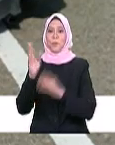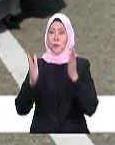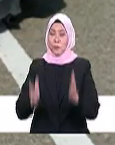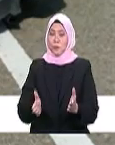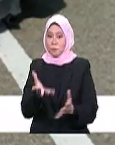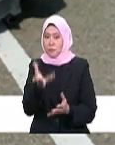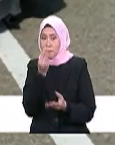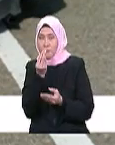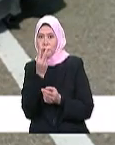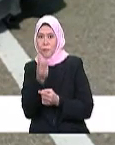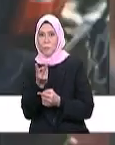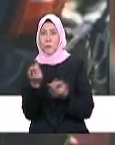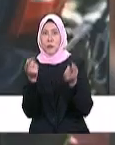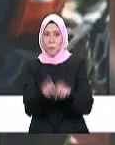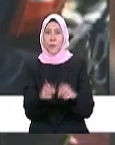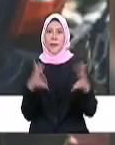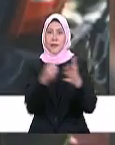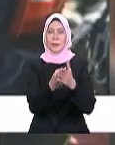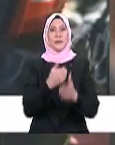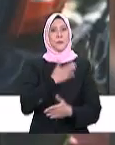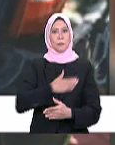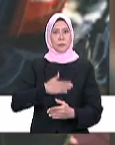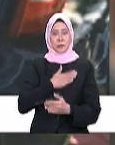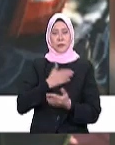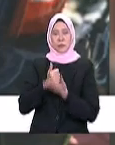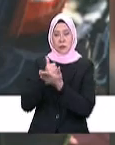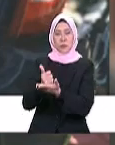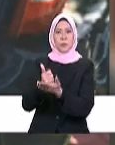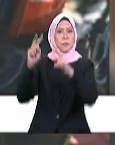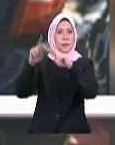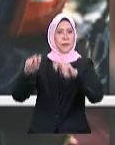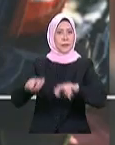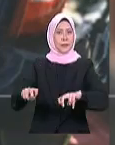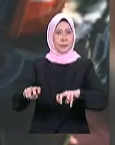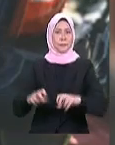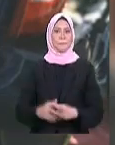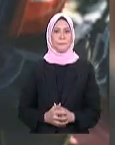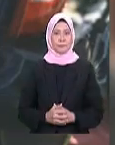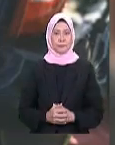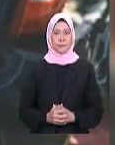Orang ramai yang mempunyai maklumat mengenai insiden diminta tampil membantu siasatan.